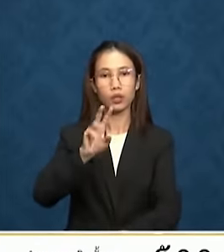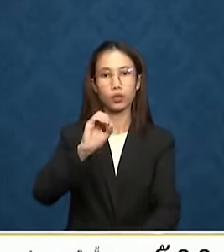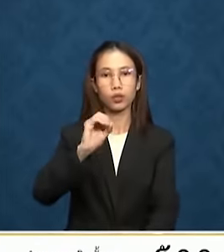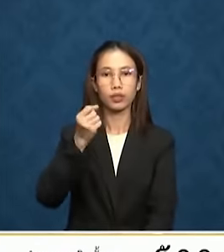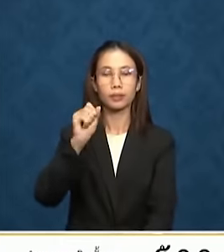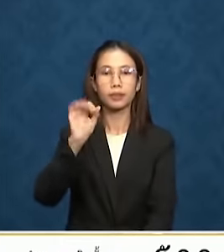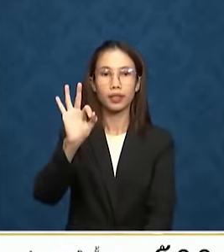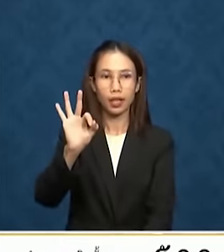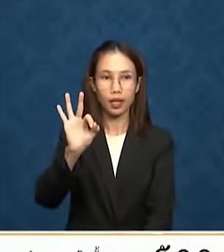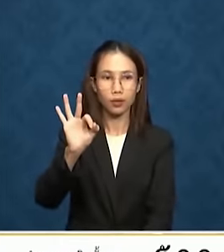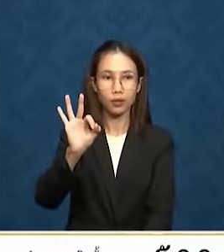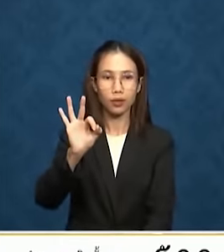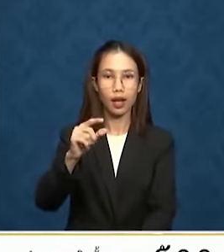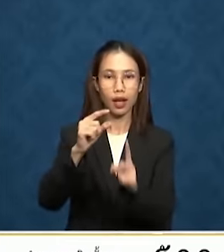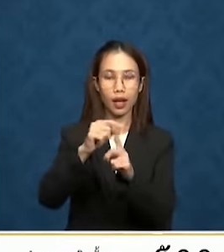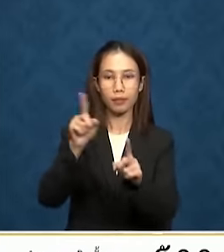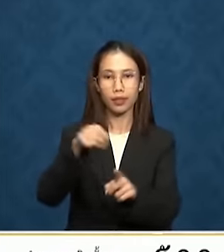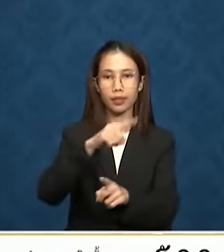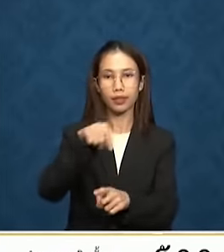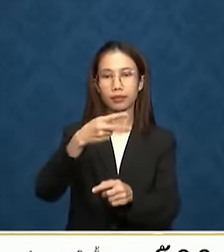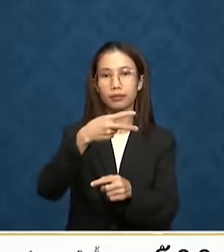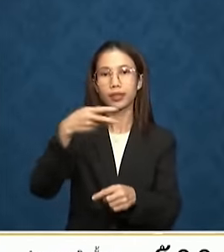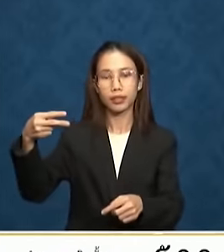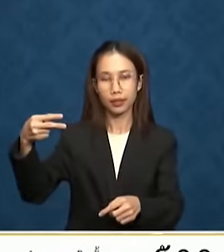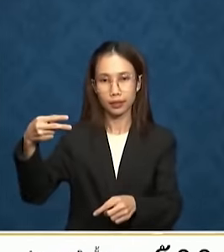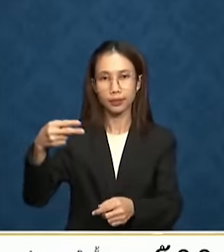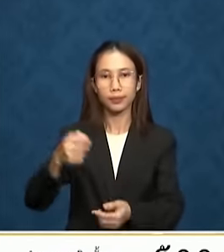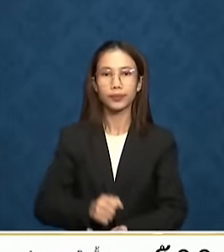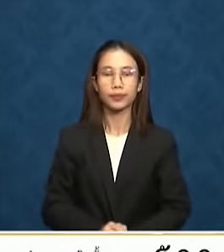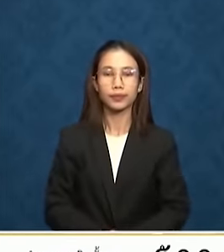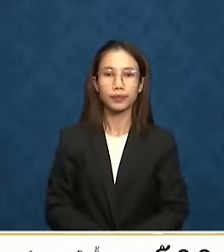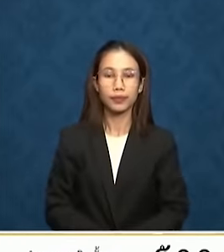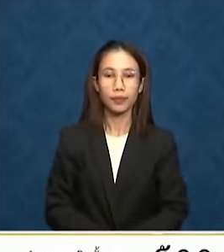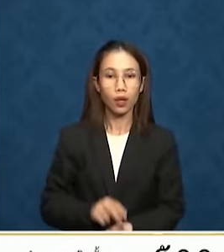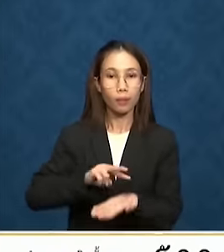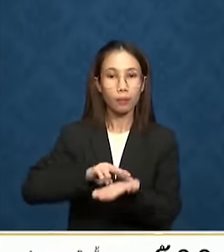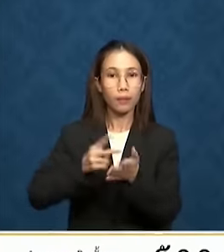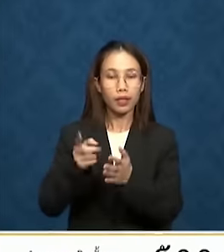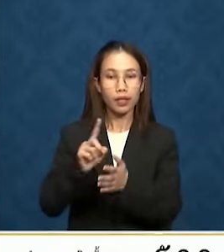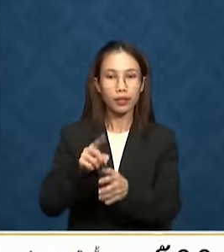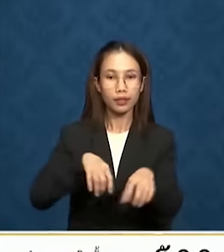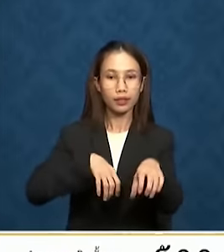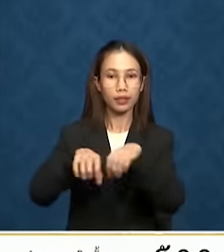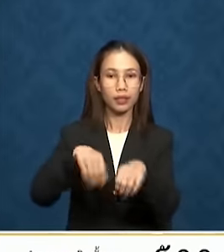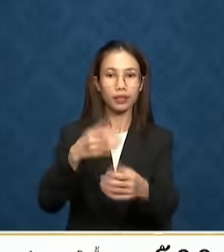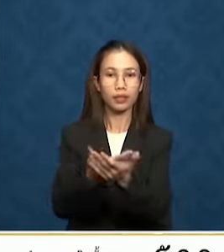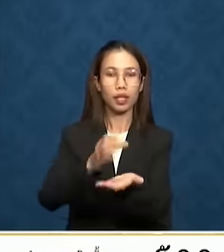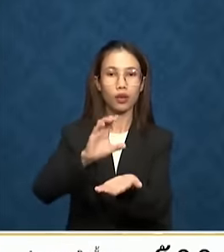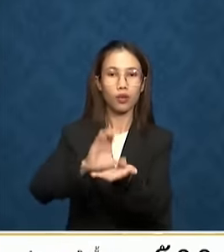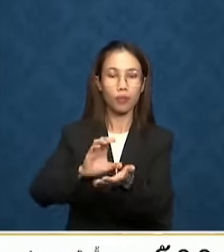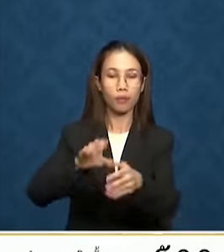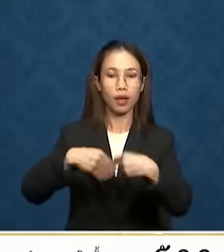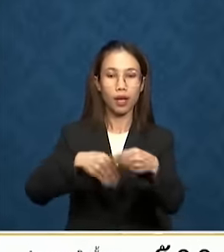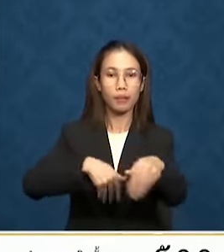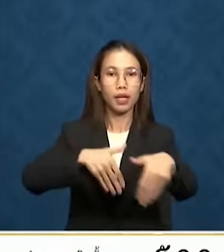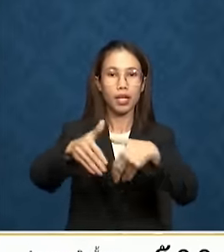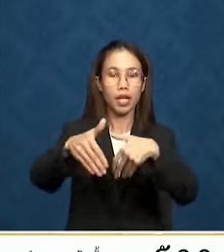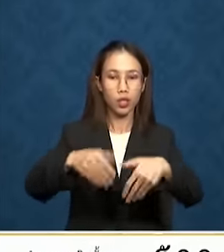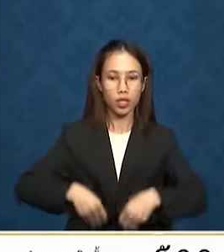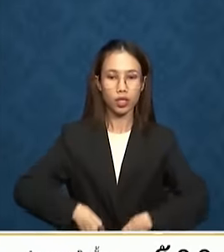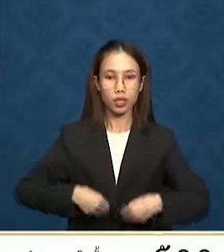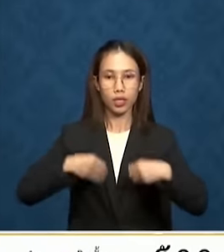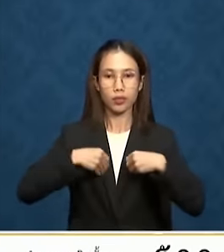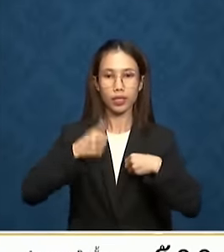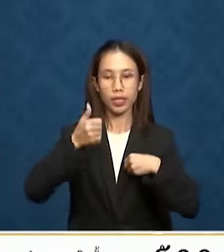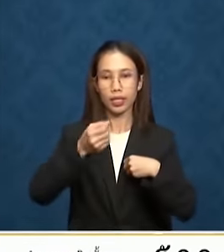ใช้คำว่า The wellbeingbudgetแปลว่าการจัดงบประมาณที่ทำให้ประชาชนกินดีอยู่ดีไม่ใช่